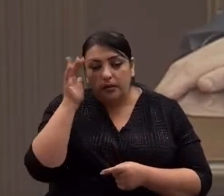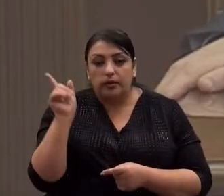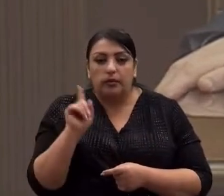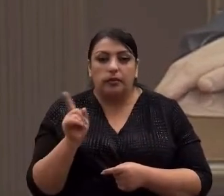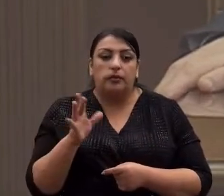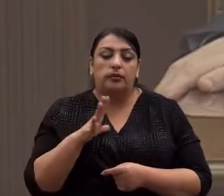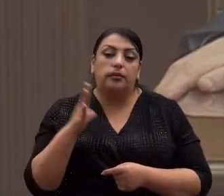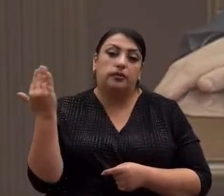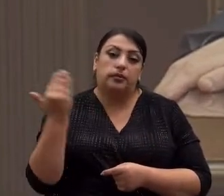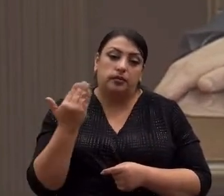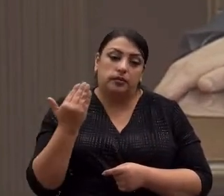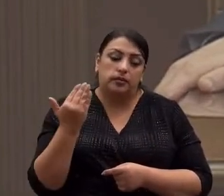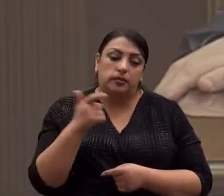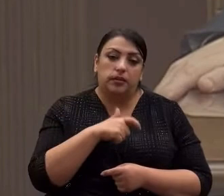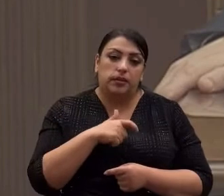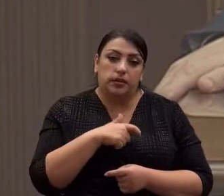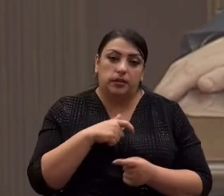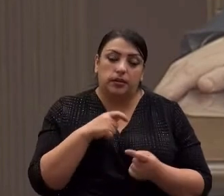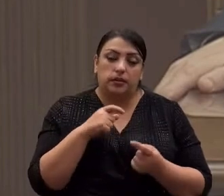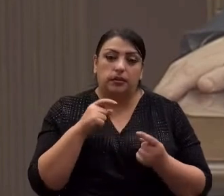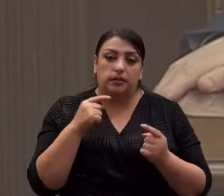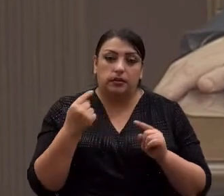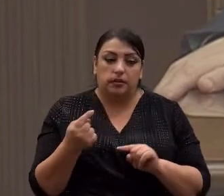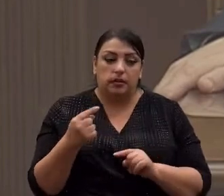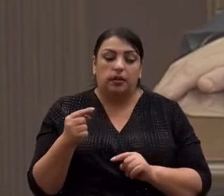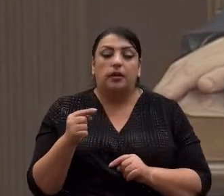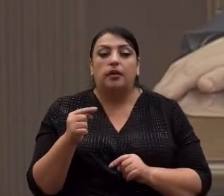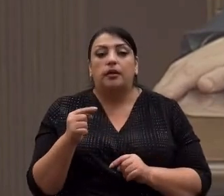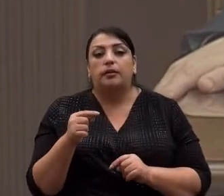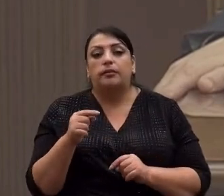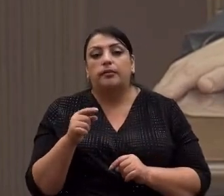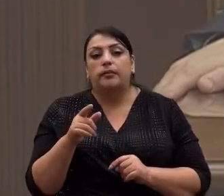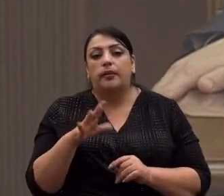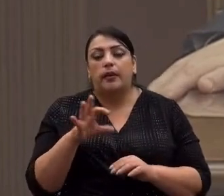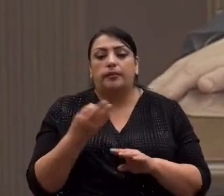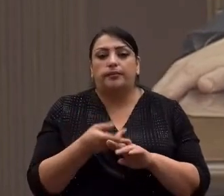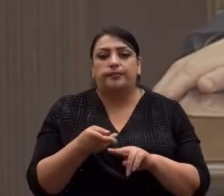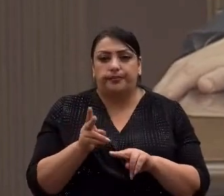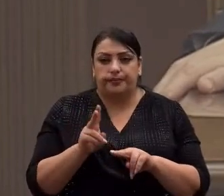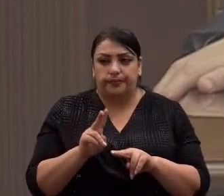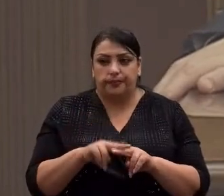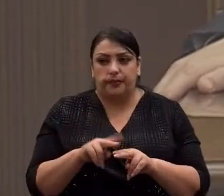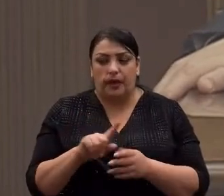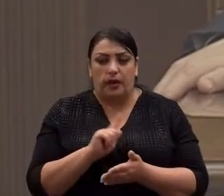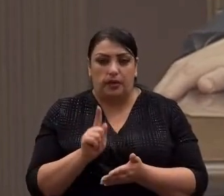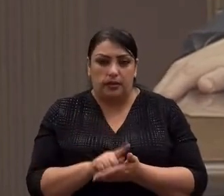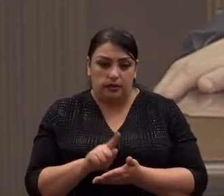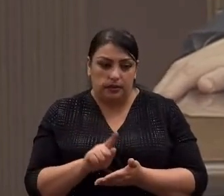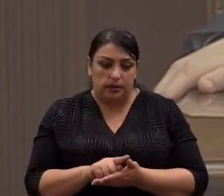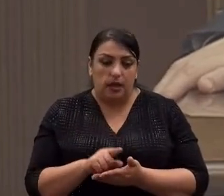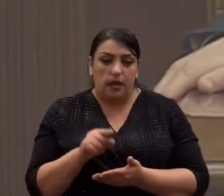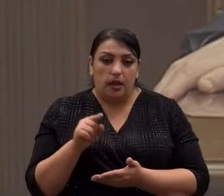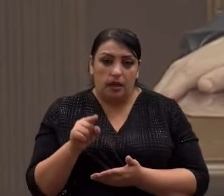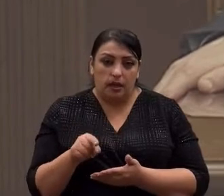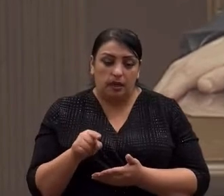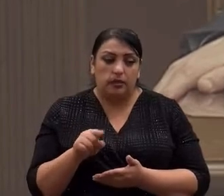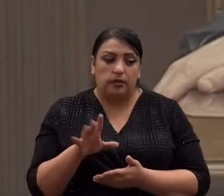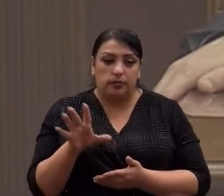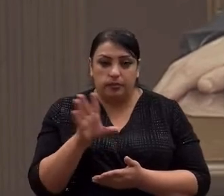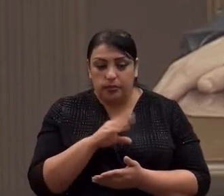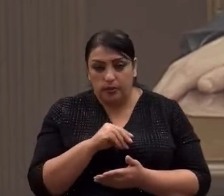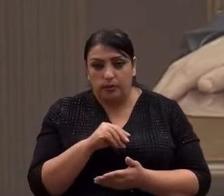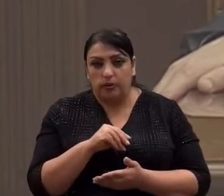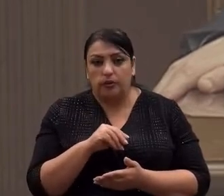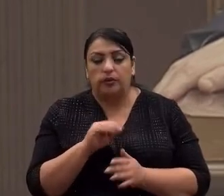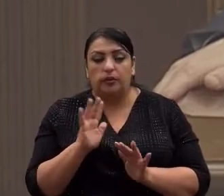էր նաև ընդդիմության կողմից, օպերատիվ իրավիճակի հետ առնչվող հարցերը։ Եվ այստեղ ուժային կարգի բոլոր առաջին դեմքերն